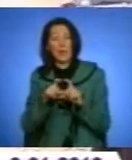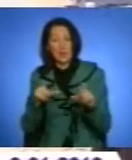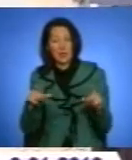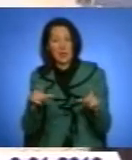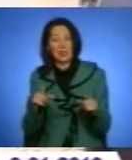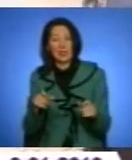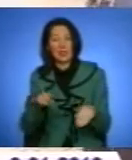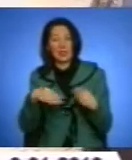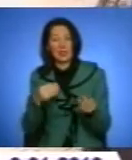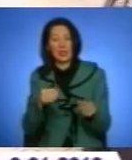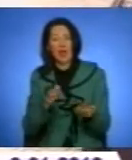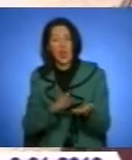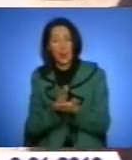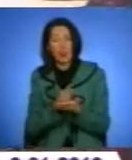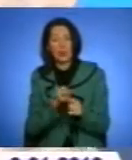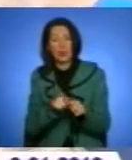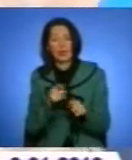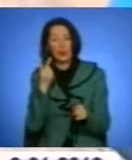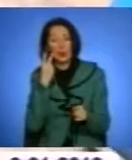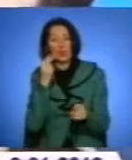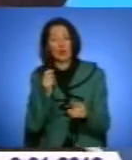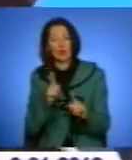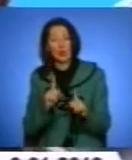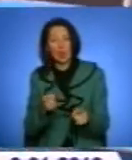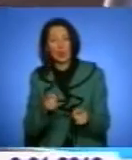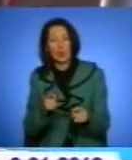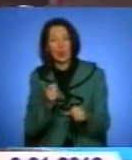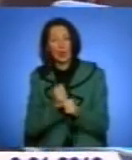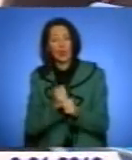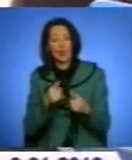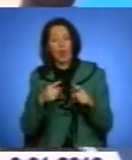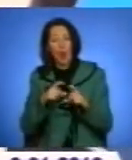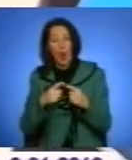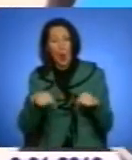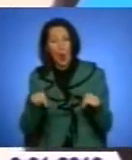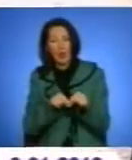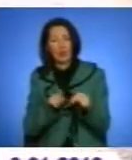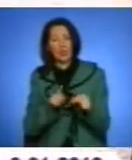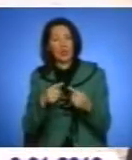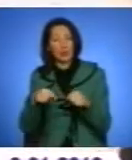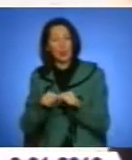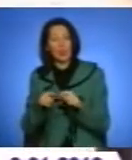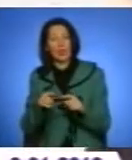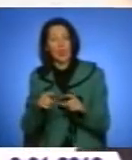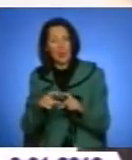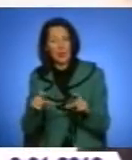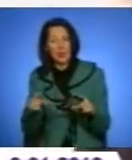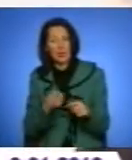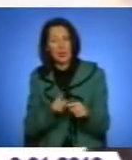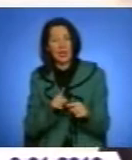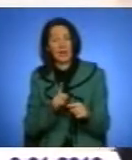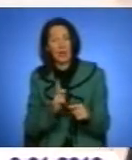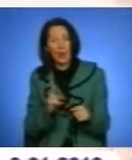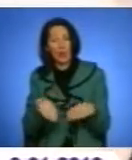це постійно діючий робочий орган або структурний підрозділ даної адміністрації, в якому би надавалися